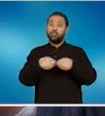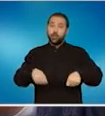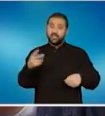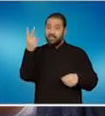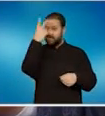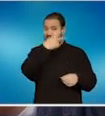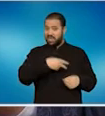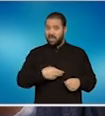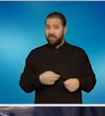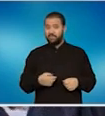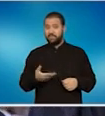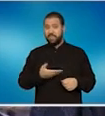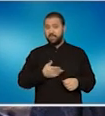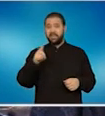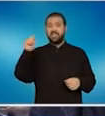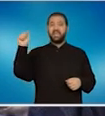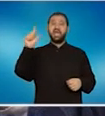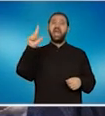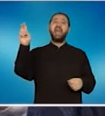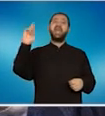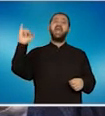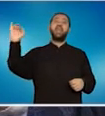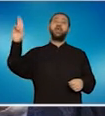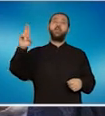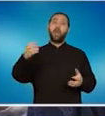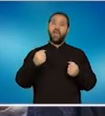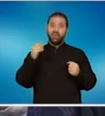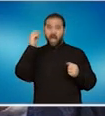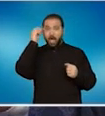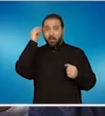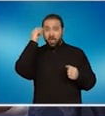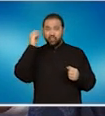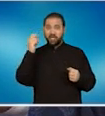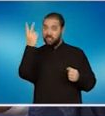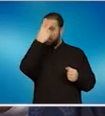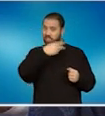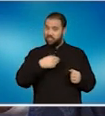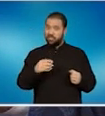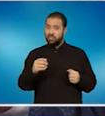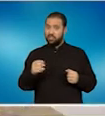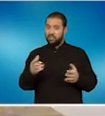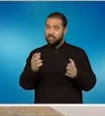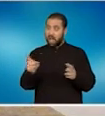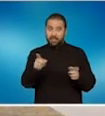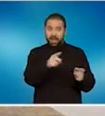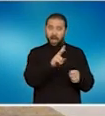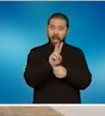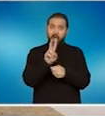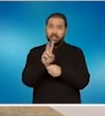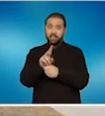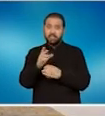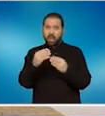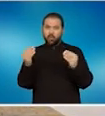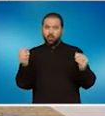să le înțeleagă. Părintele Galeriu avea capacitatea de asemenea de a capta atenția